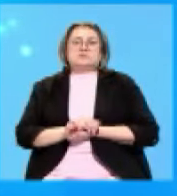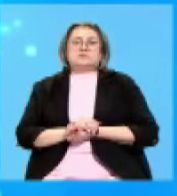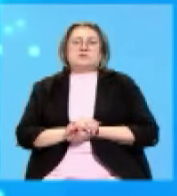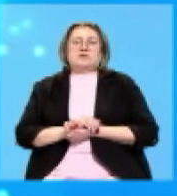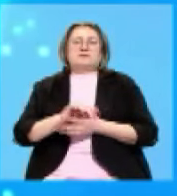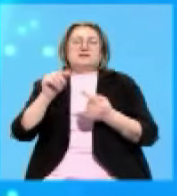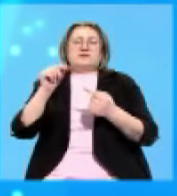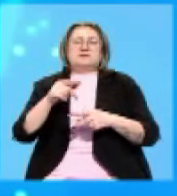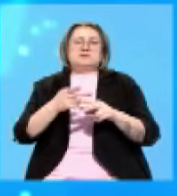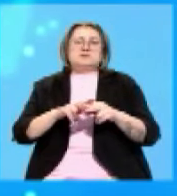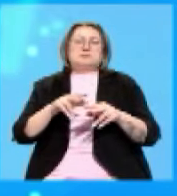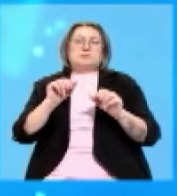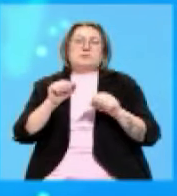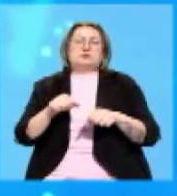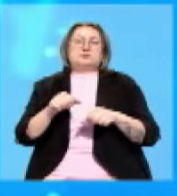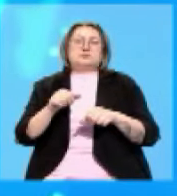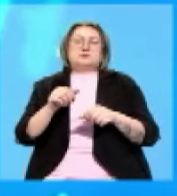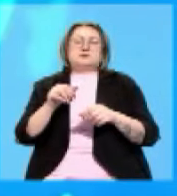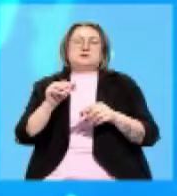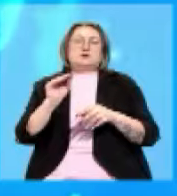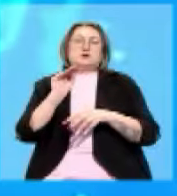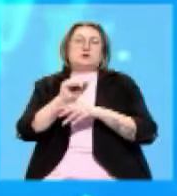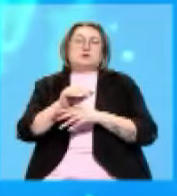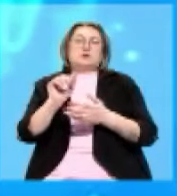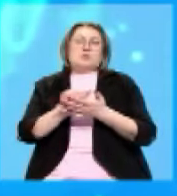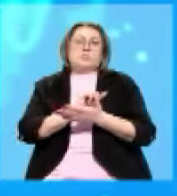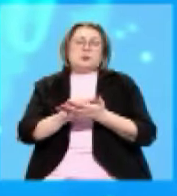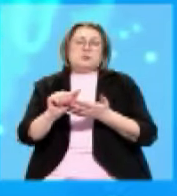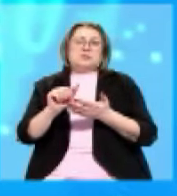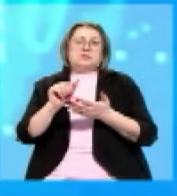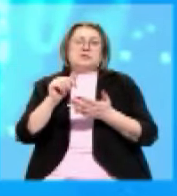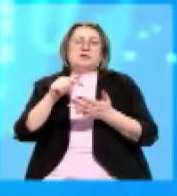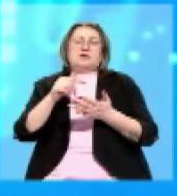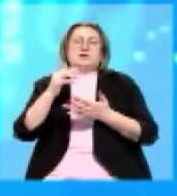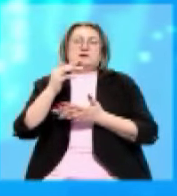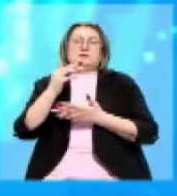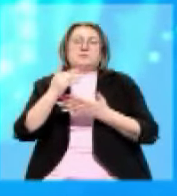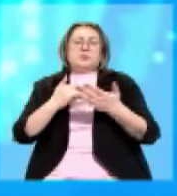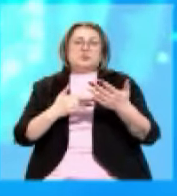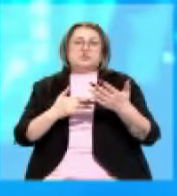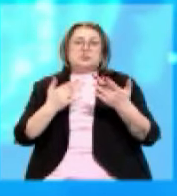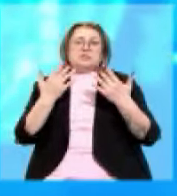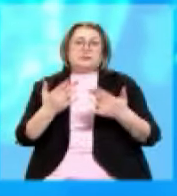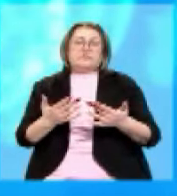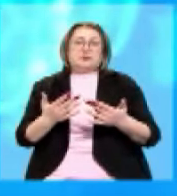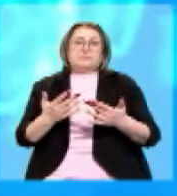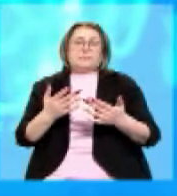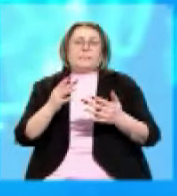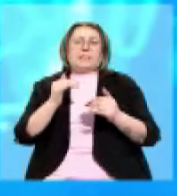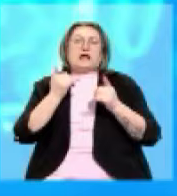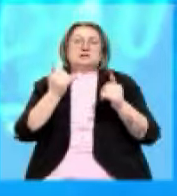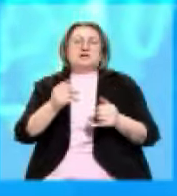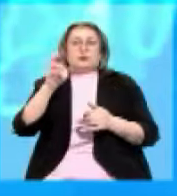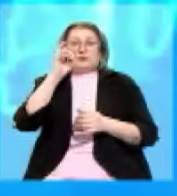мекен мобильді қосымшасы немесе Қазақстан Республикасының шетелдердегі мекемесі арқылы қандас мәртебесін беру немесе